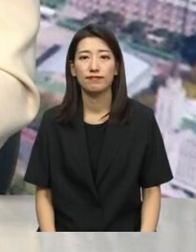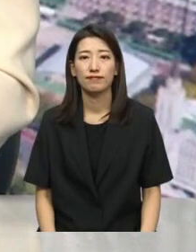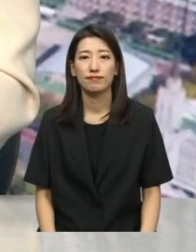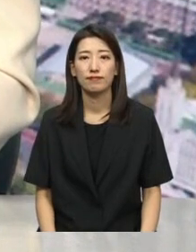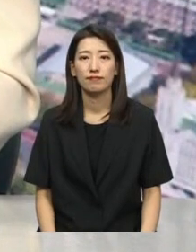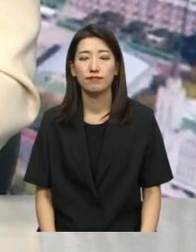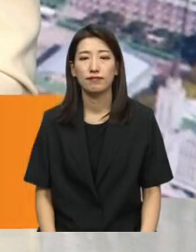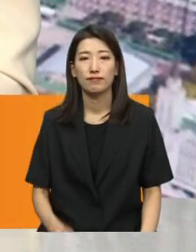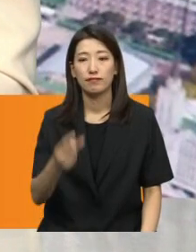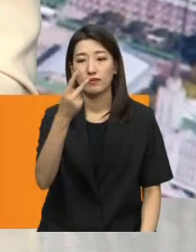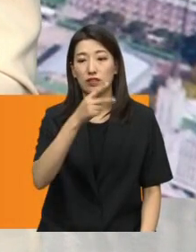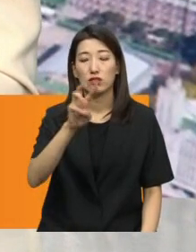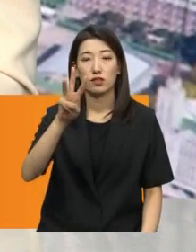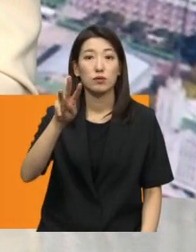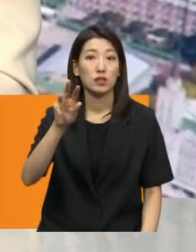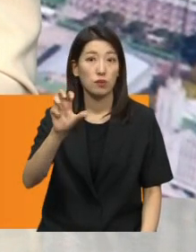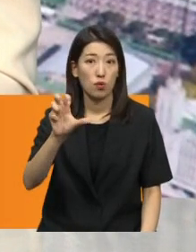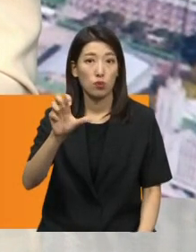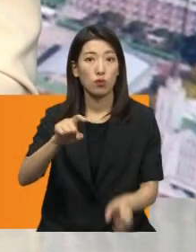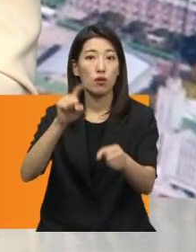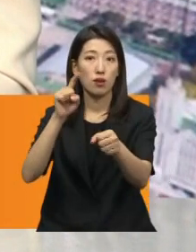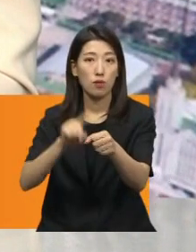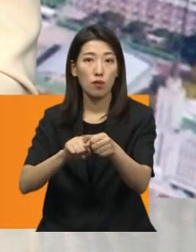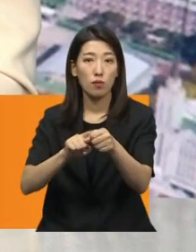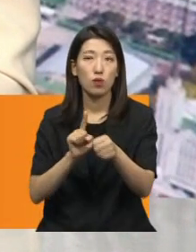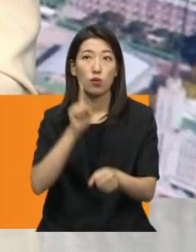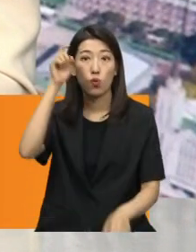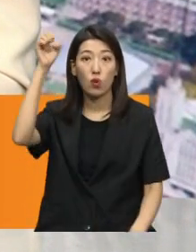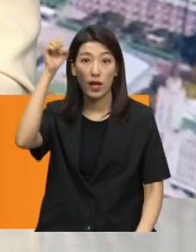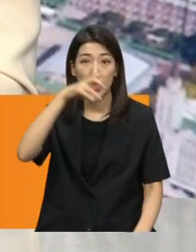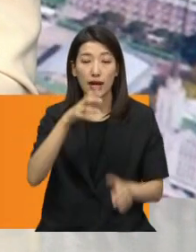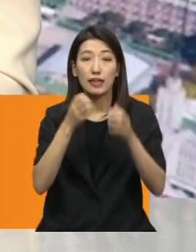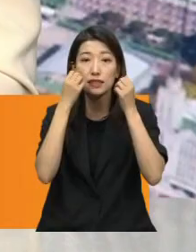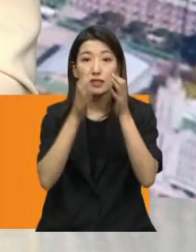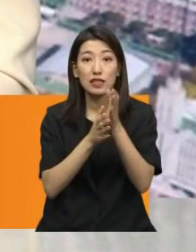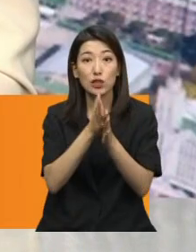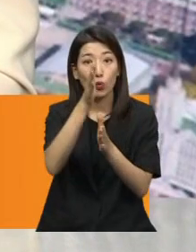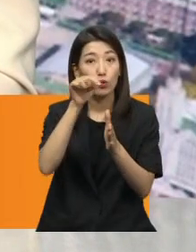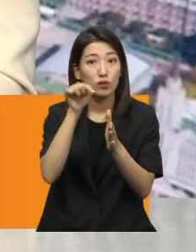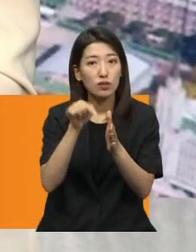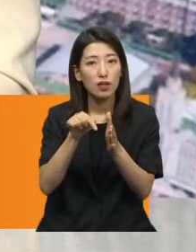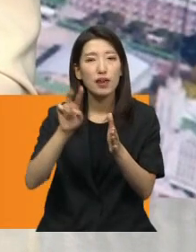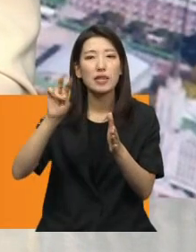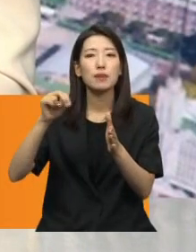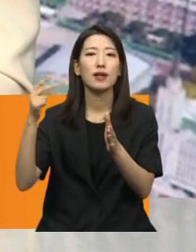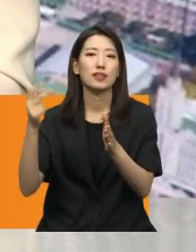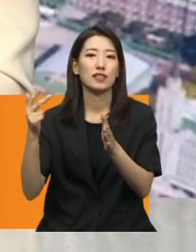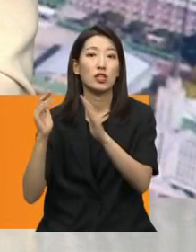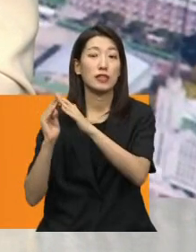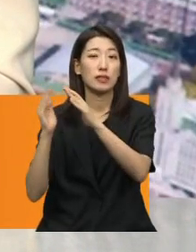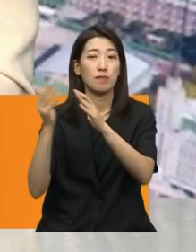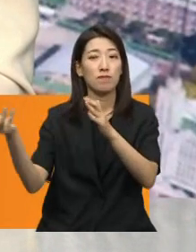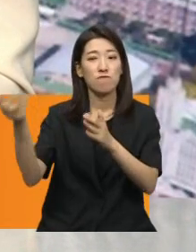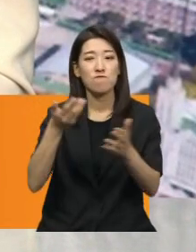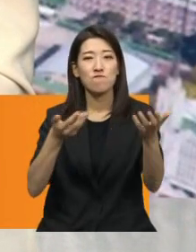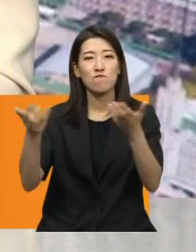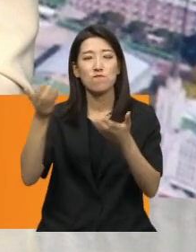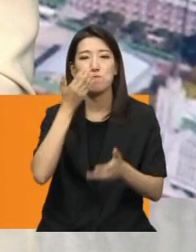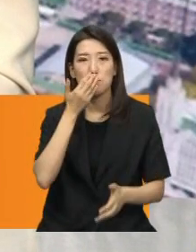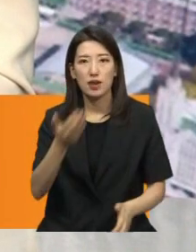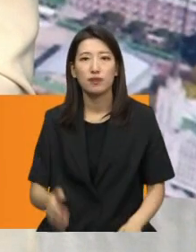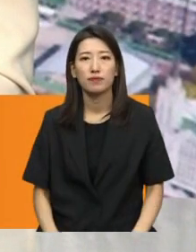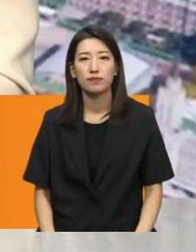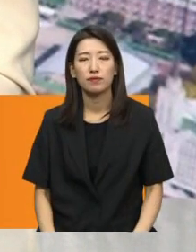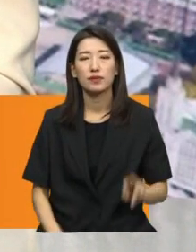오는 2035년까지 고양 일산 신도시에 27,000 가구가 더 늘어날 전망입니다 일기 신도시